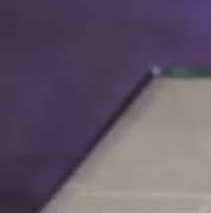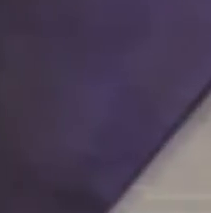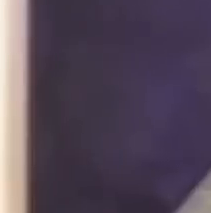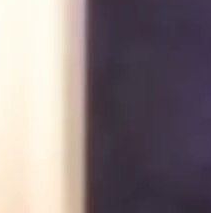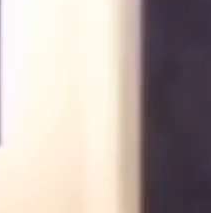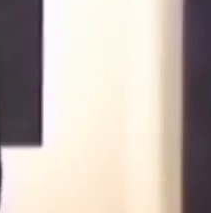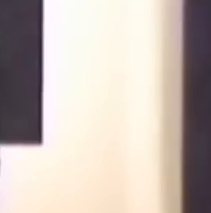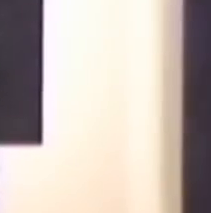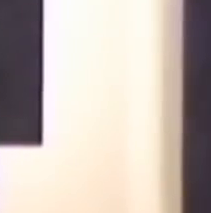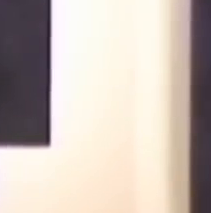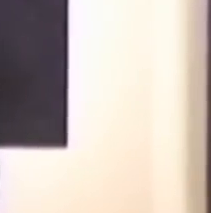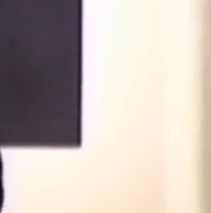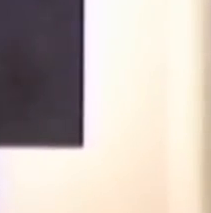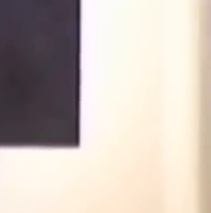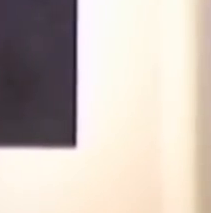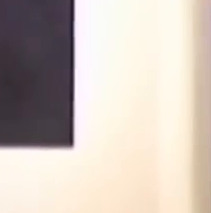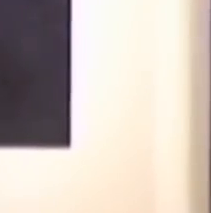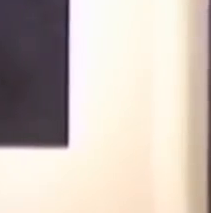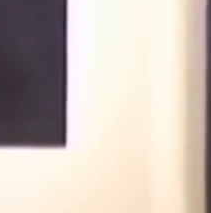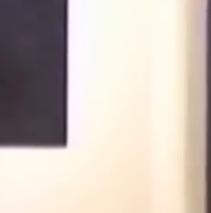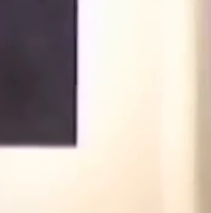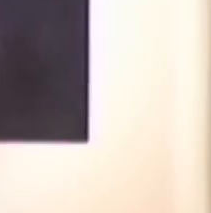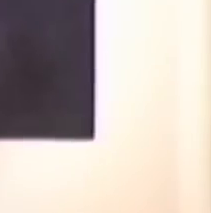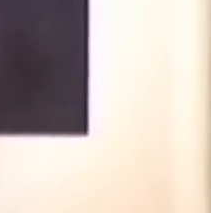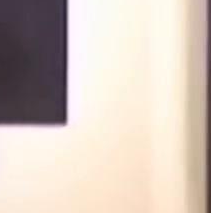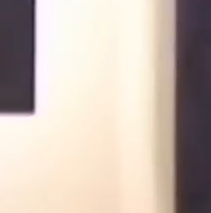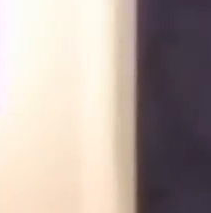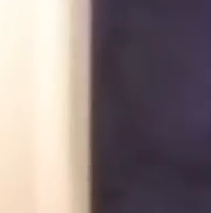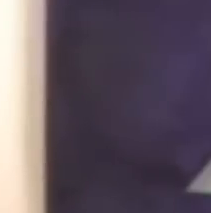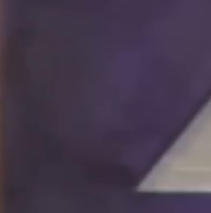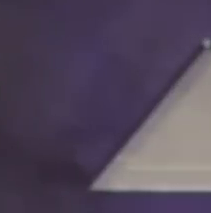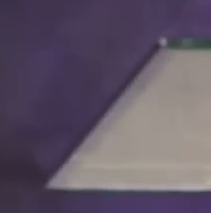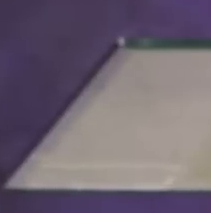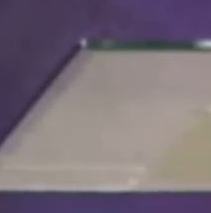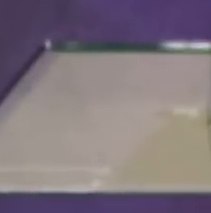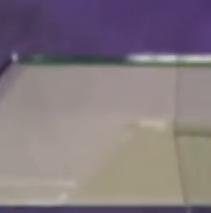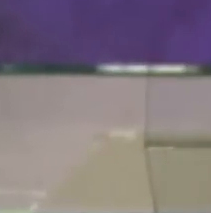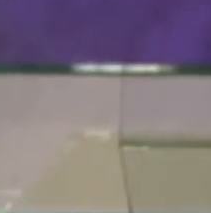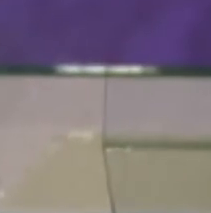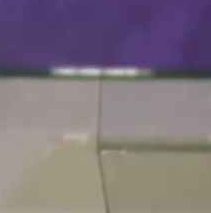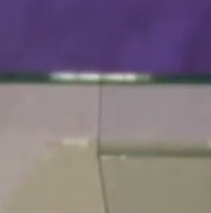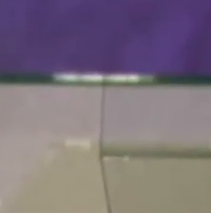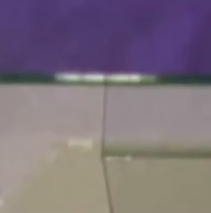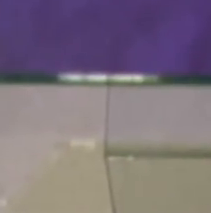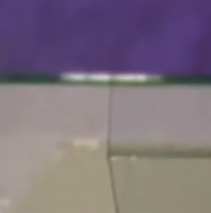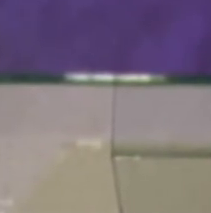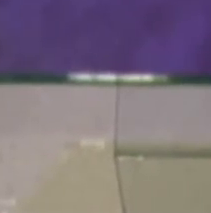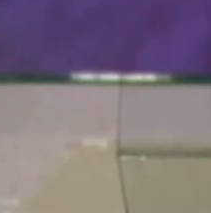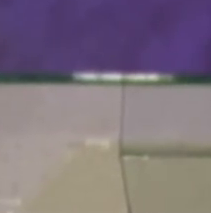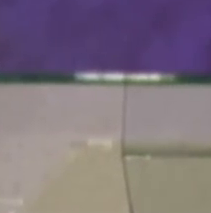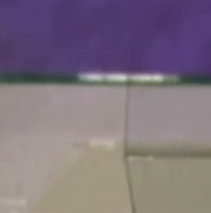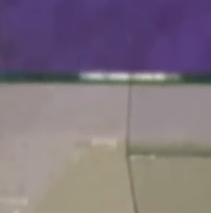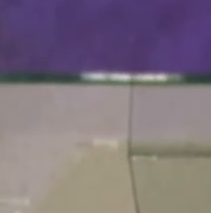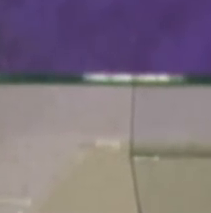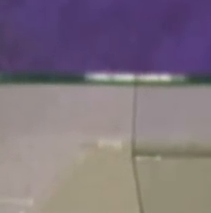այդ կեղծավորությամբ ենք զբաղված։ Բայց երբ որ հասանք այնտեղ, հասանք մի կետի, հասկացանք հետևյալը, որ մենք